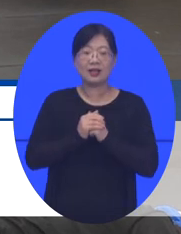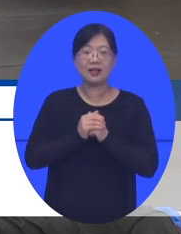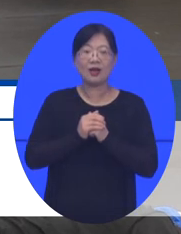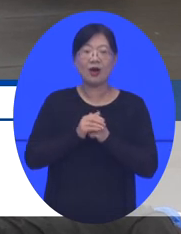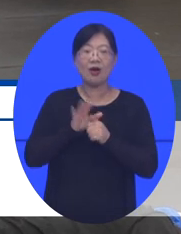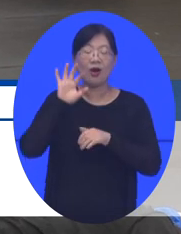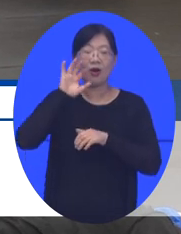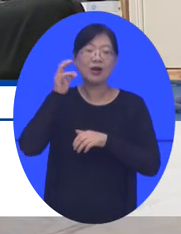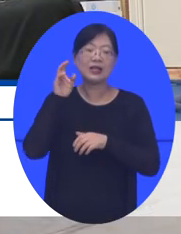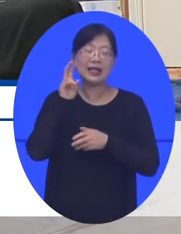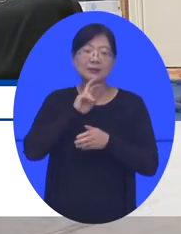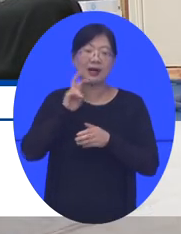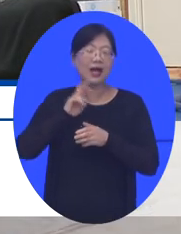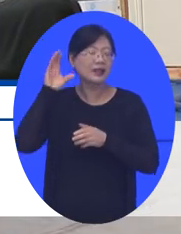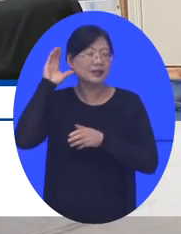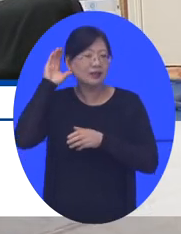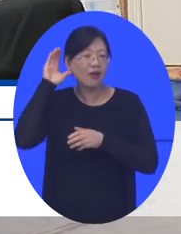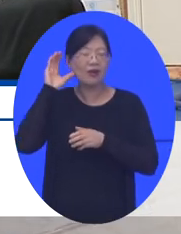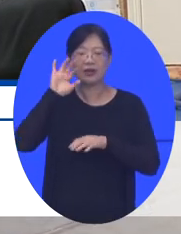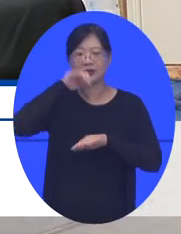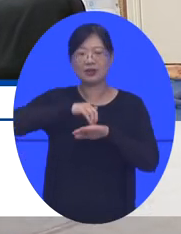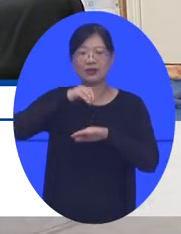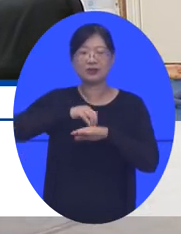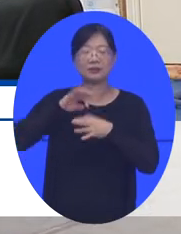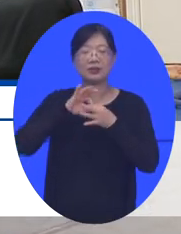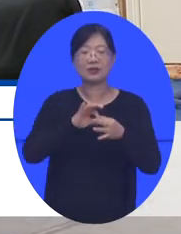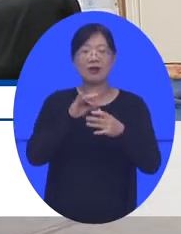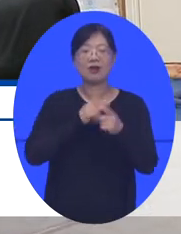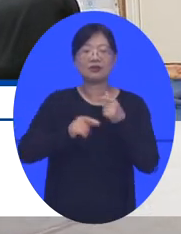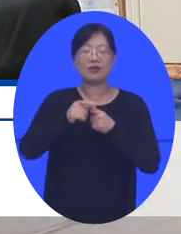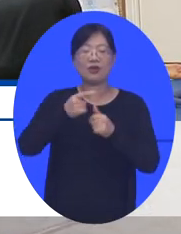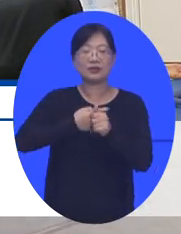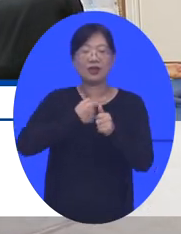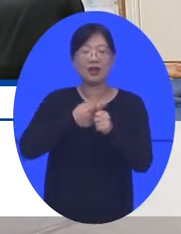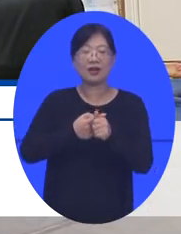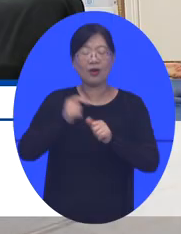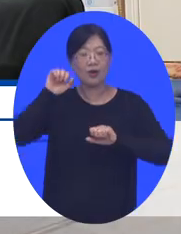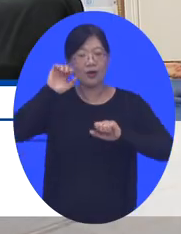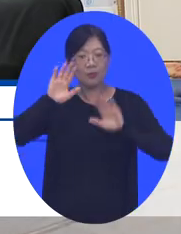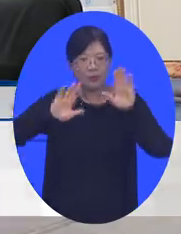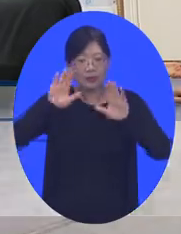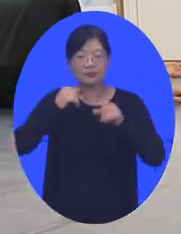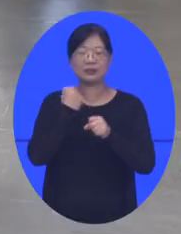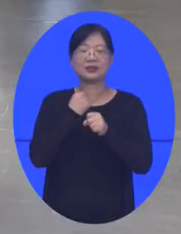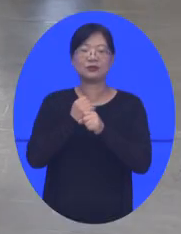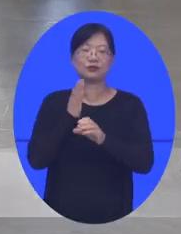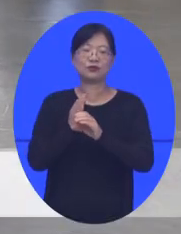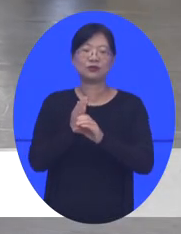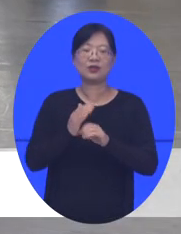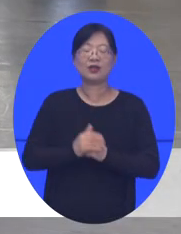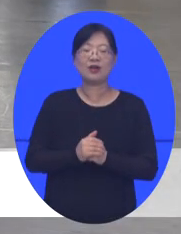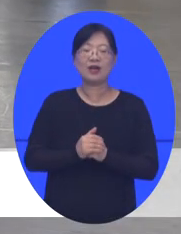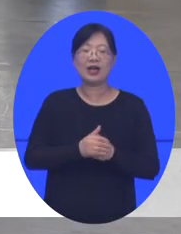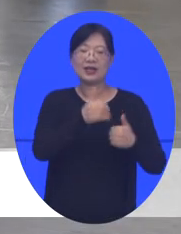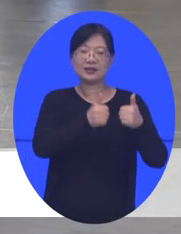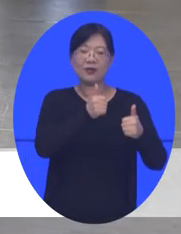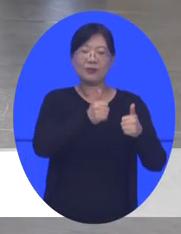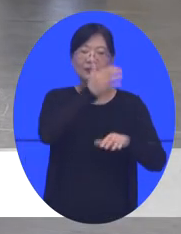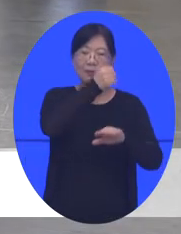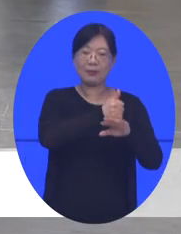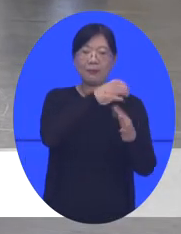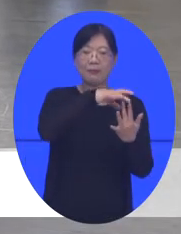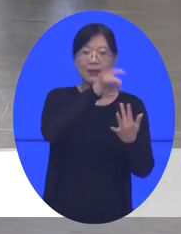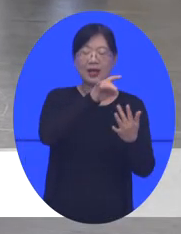듣고 연습하면서 더 자연스러운 동작을 만들도록 노력했습니다. 이들은 오디션을